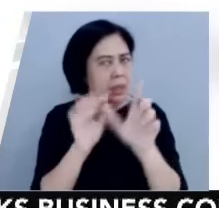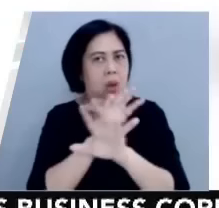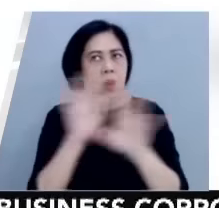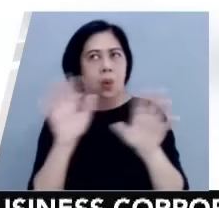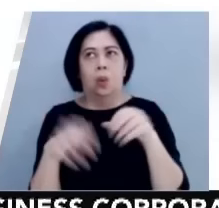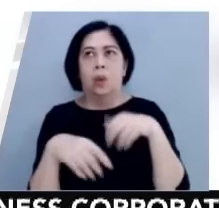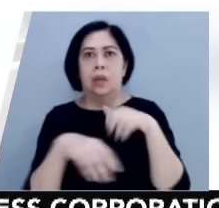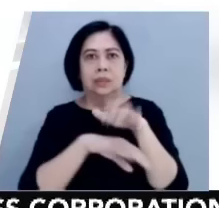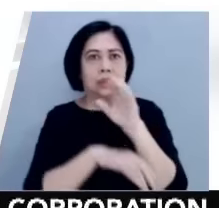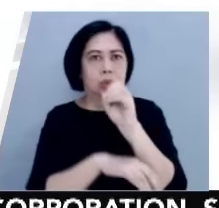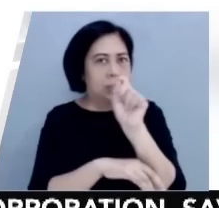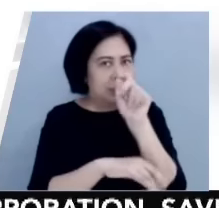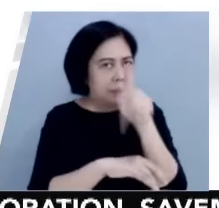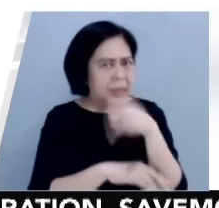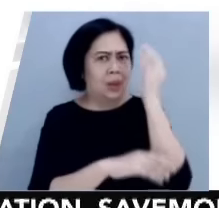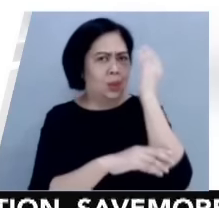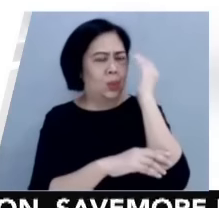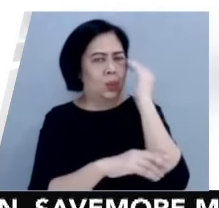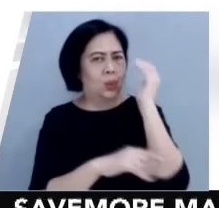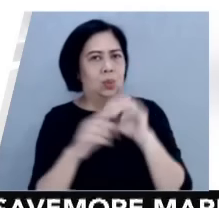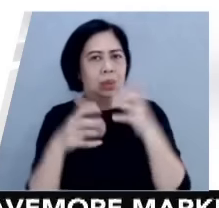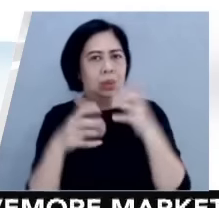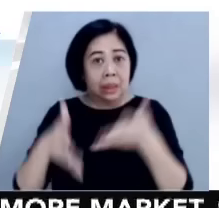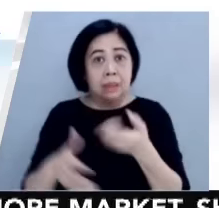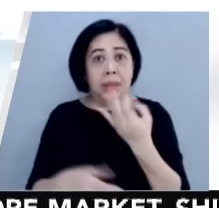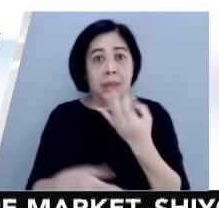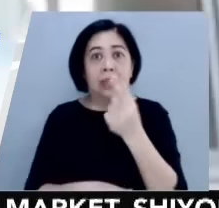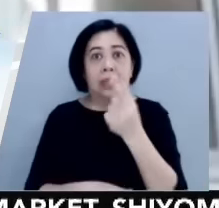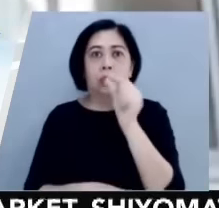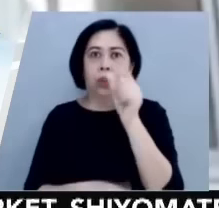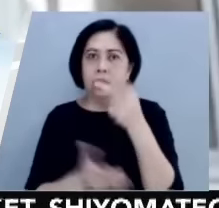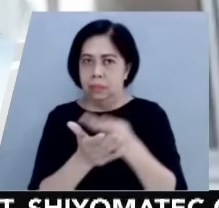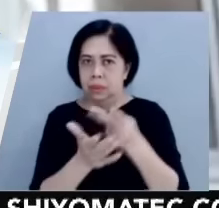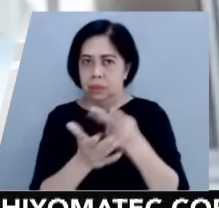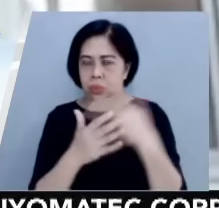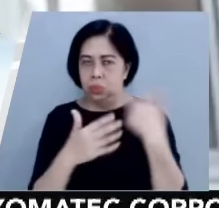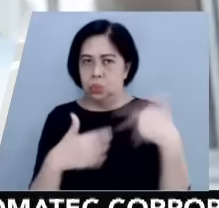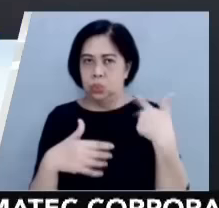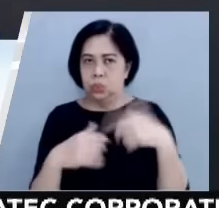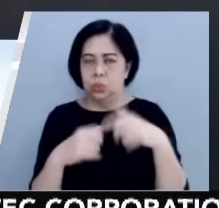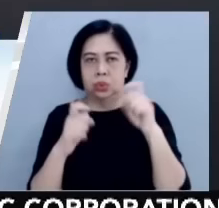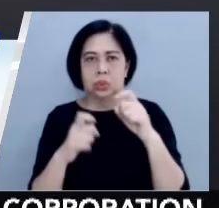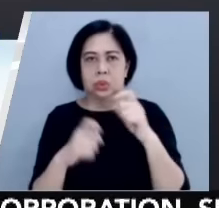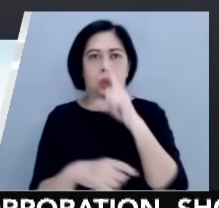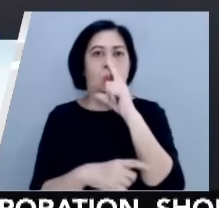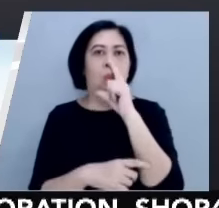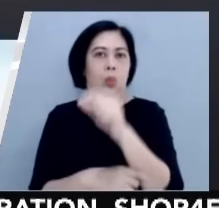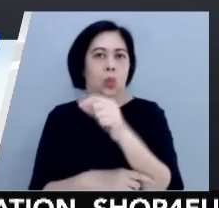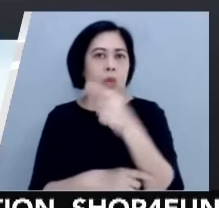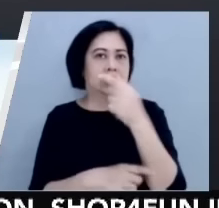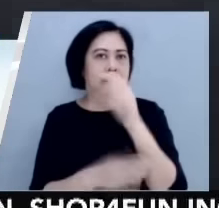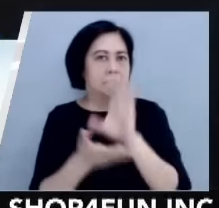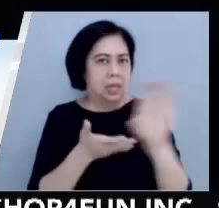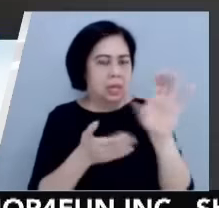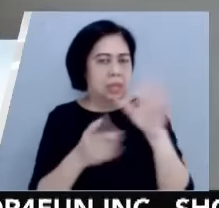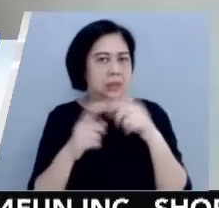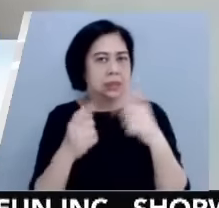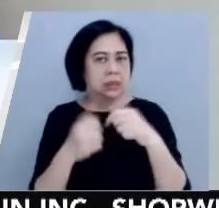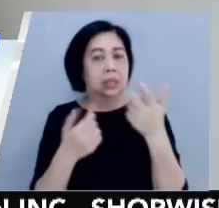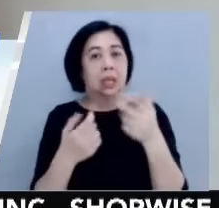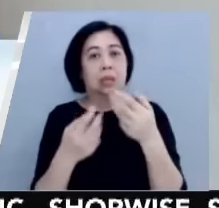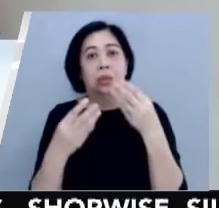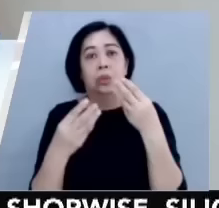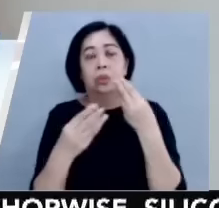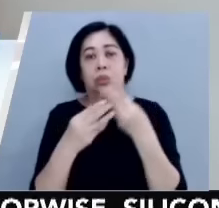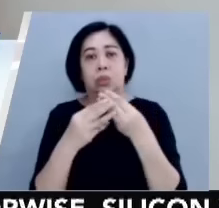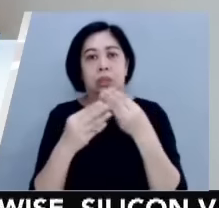kani-kanina. Nasa 20 pesos na lang natira sa GCash account ni Roland. Agad siyang nagsumbong sa GCash at Muntinlupa Police. Ang